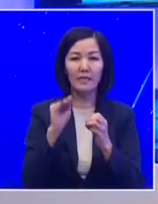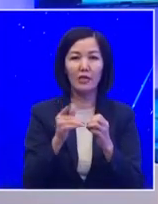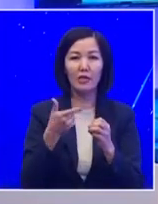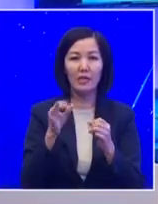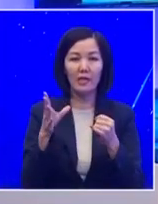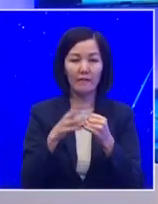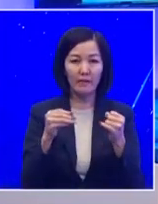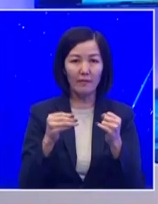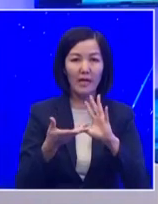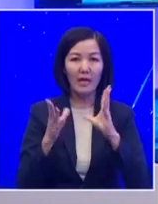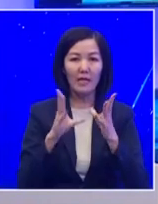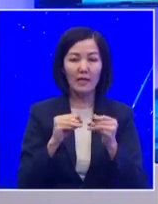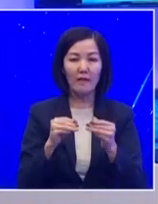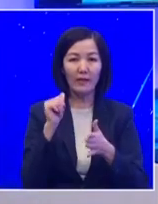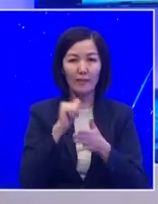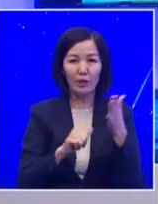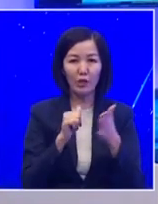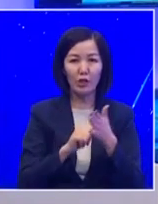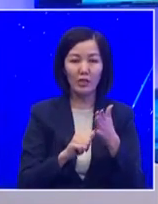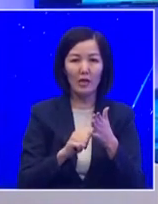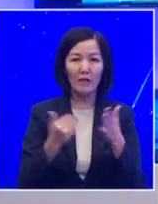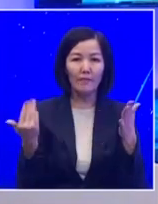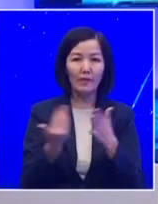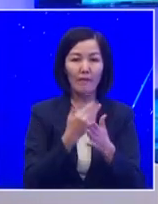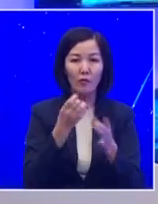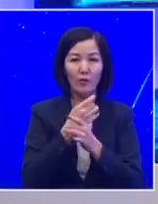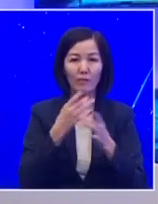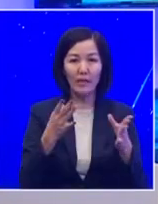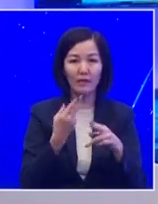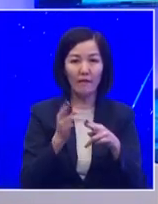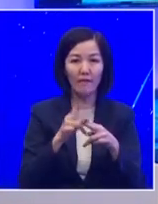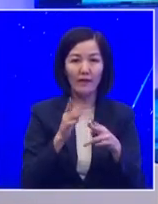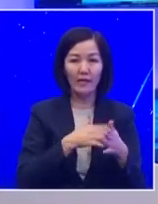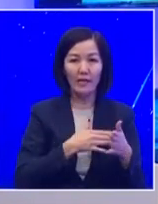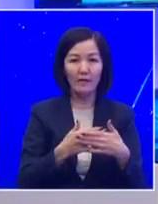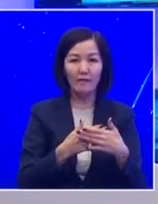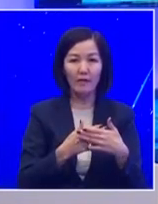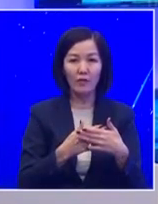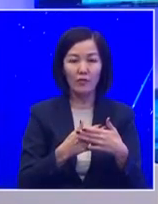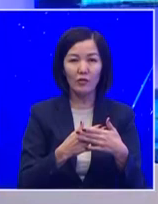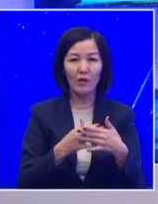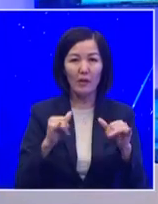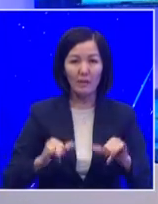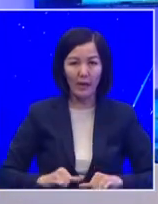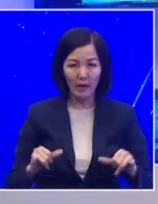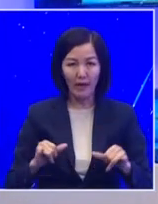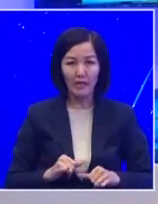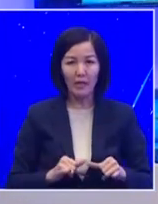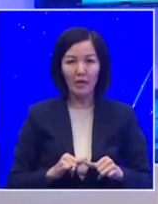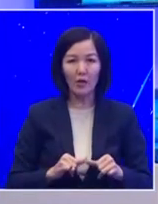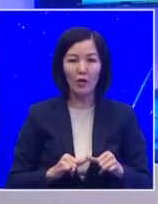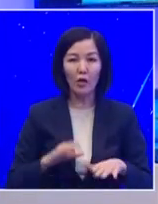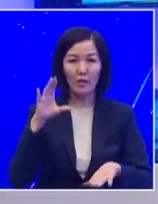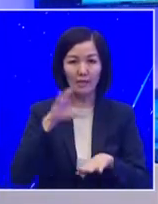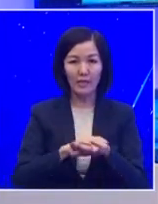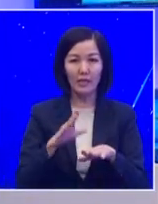гектаров земель. Главная причина тому – новогодние праздники. В это время активируются сезонные браконьеры. Кое-кого